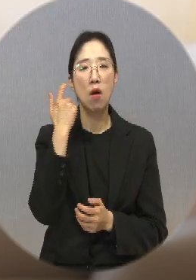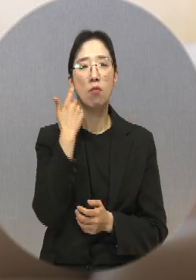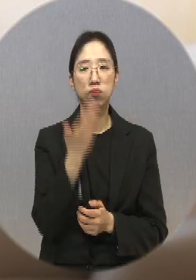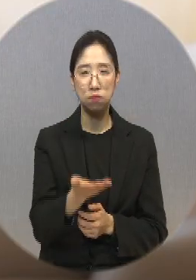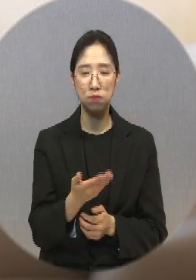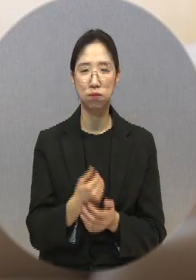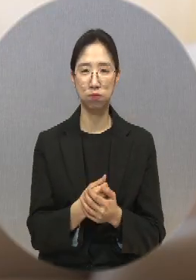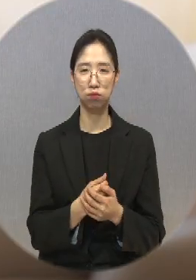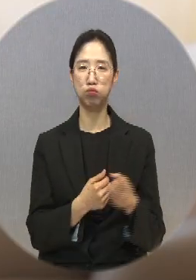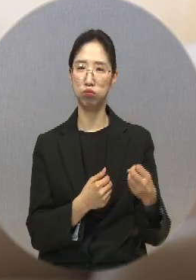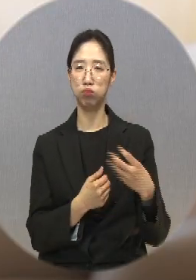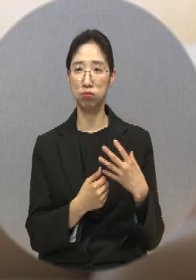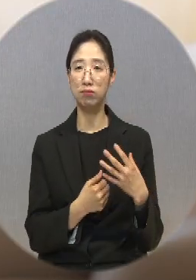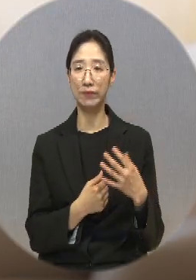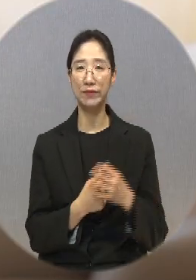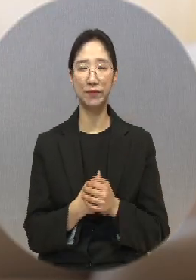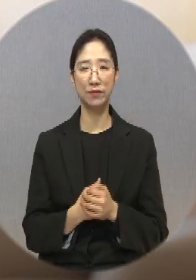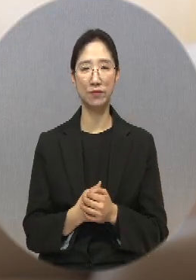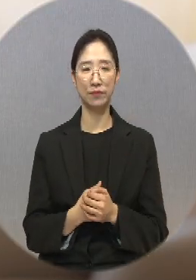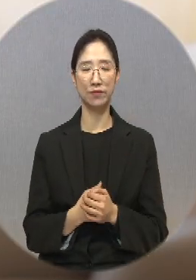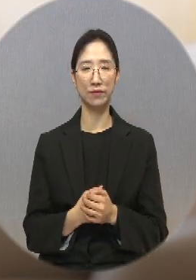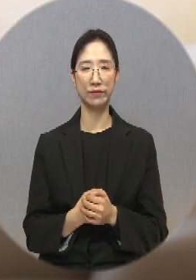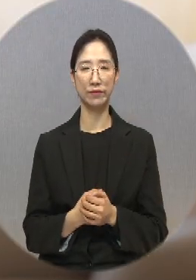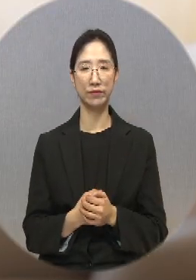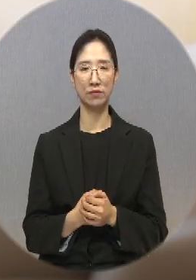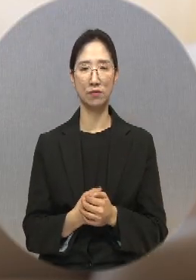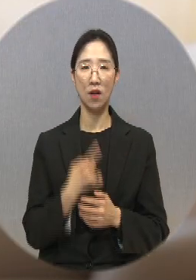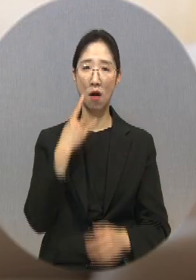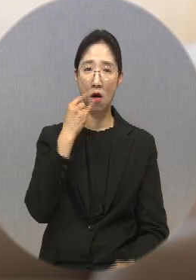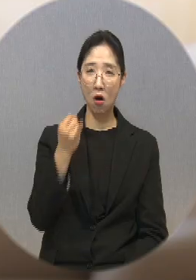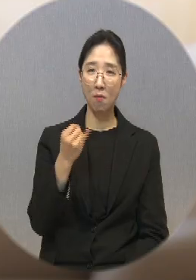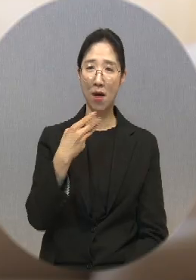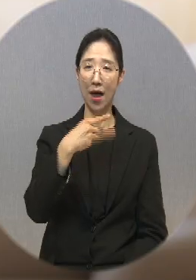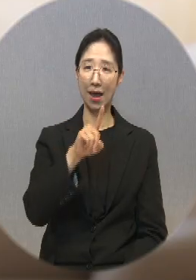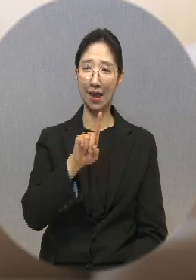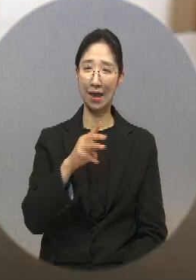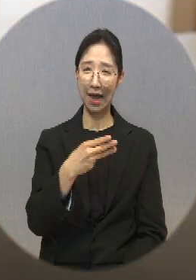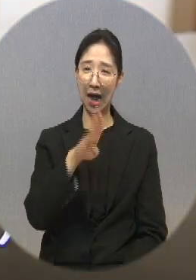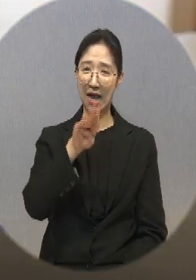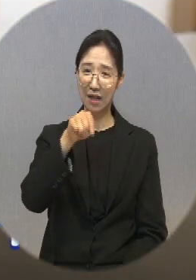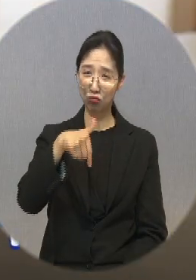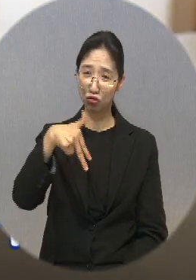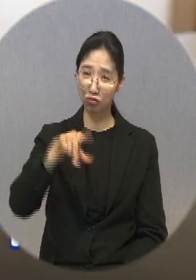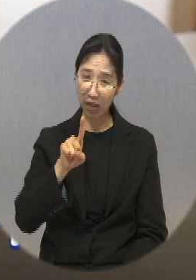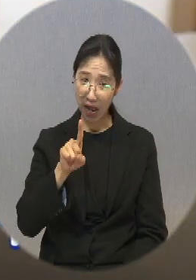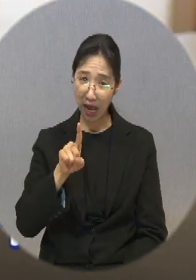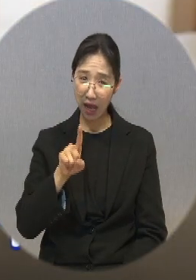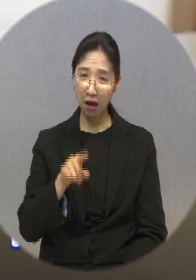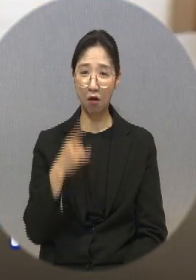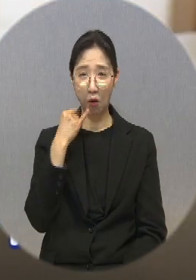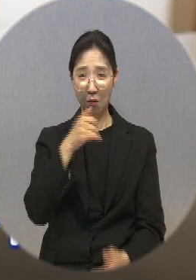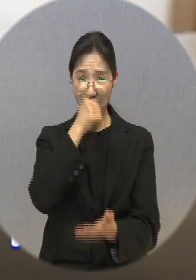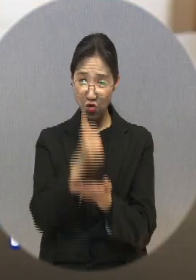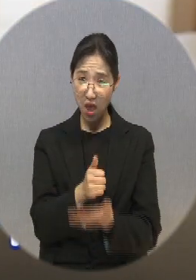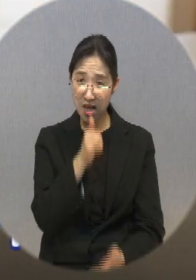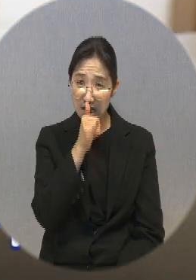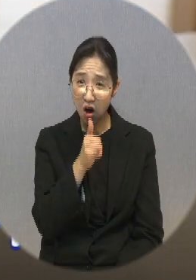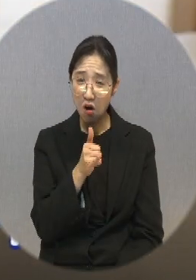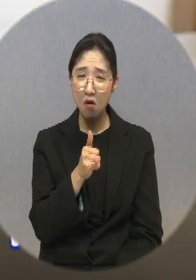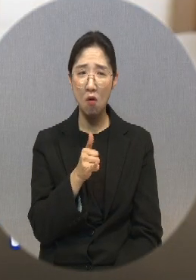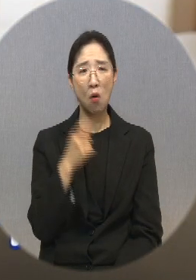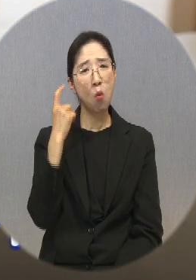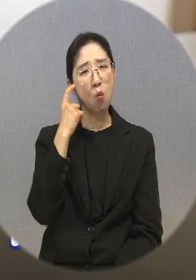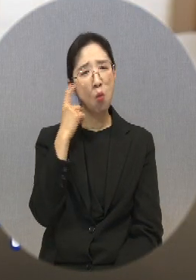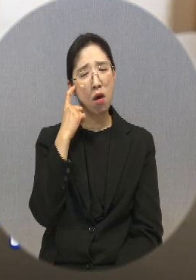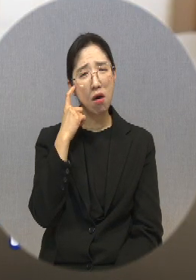물어봤더니 이 아이가 하는 말이 엄마 탈북자야? 엄마 무슨 죄를 지었어?